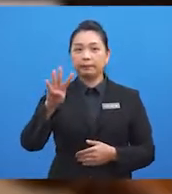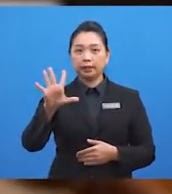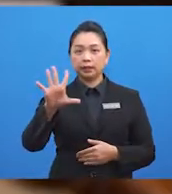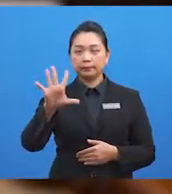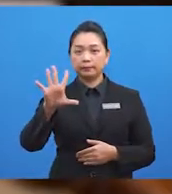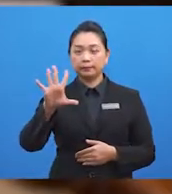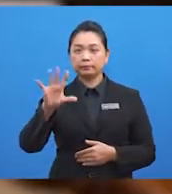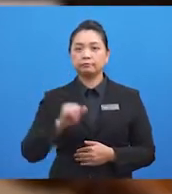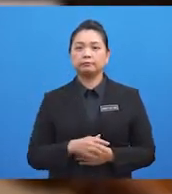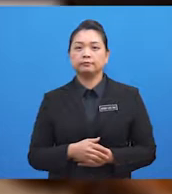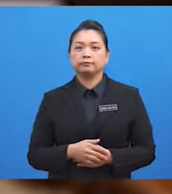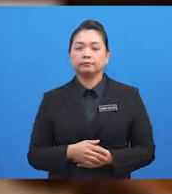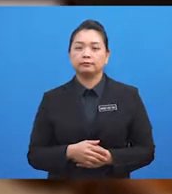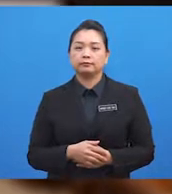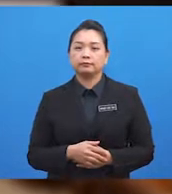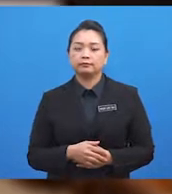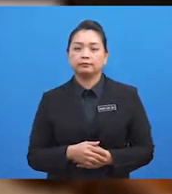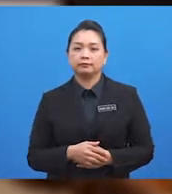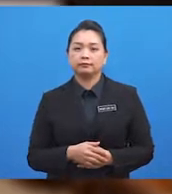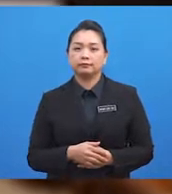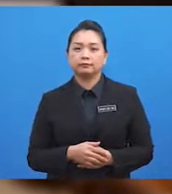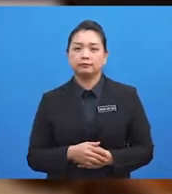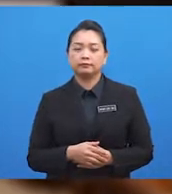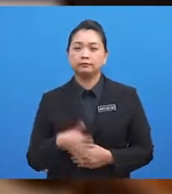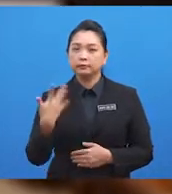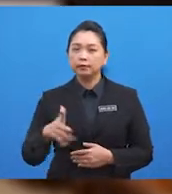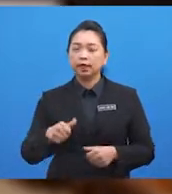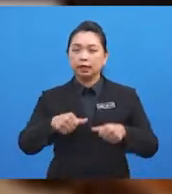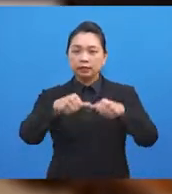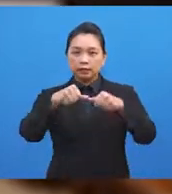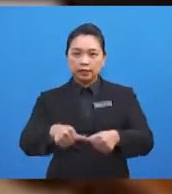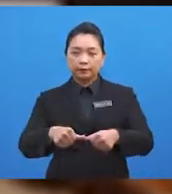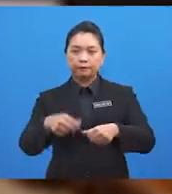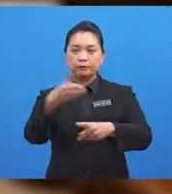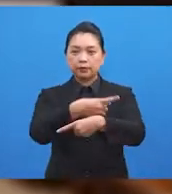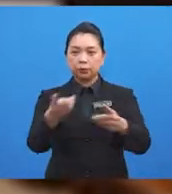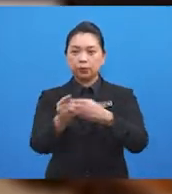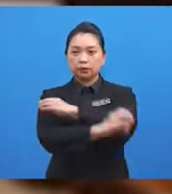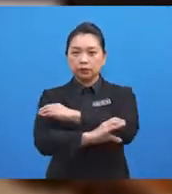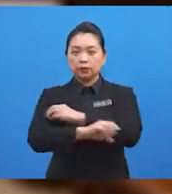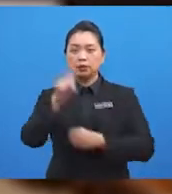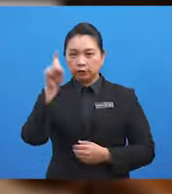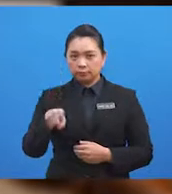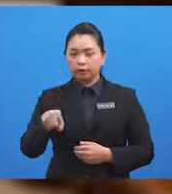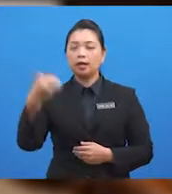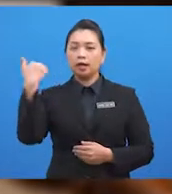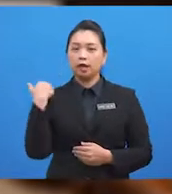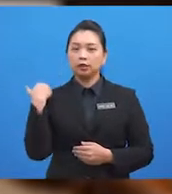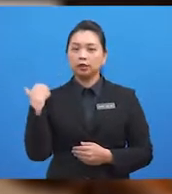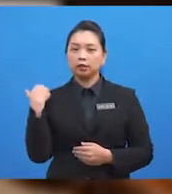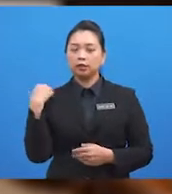Perlembagaan Persekutuan. Perkara ini menetapkan bahawa Dewan Negara hendaklah terdiri